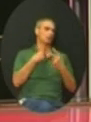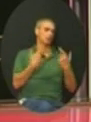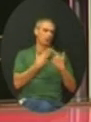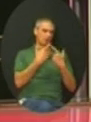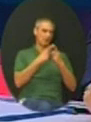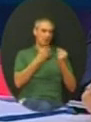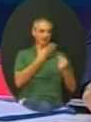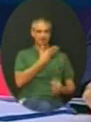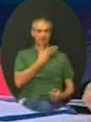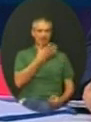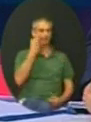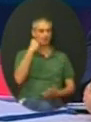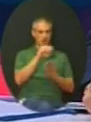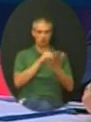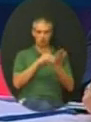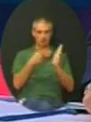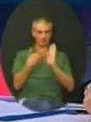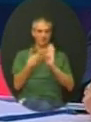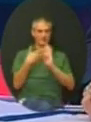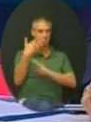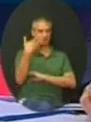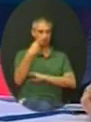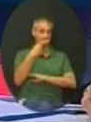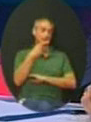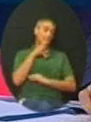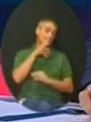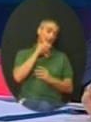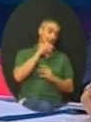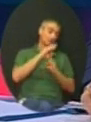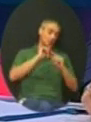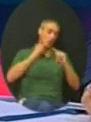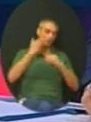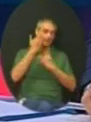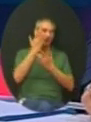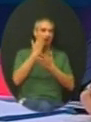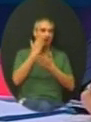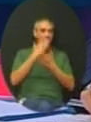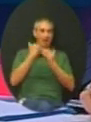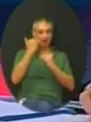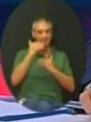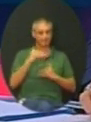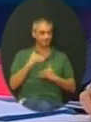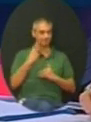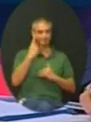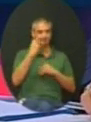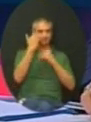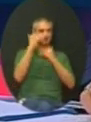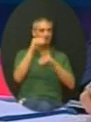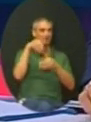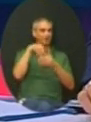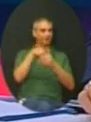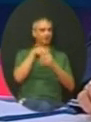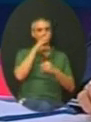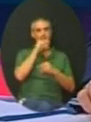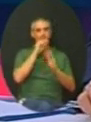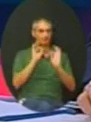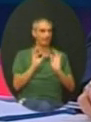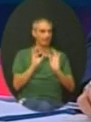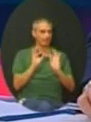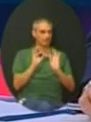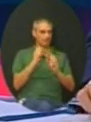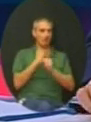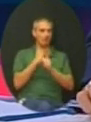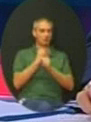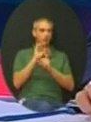כי היה דוח של מבקר המדינה שנגע, היו לו כל מיני חלקים, אחד הפרקים בתוך הדוח הזה נגע באמת